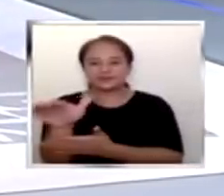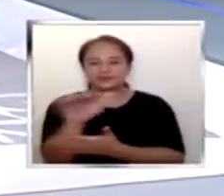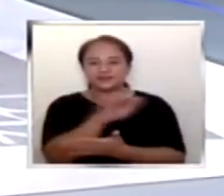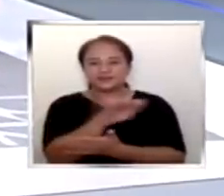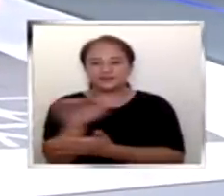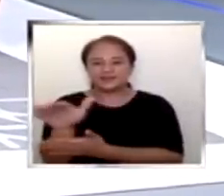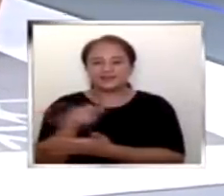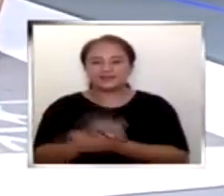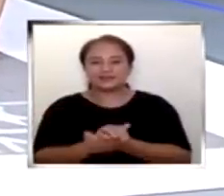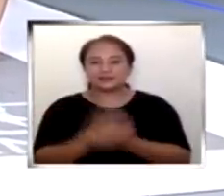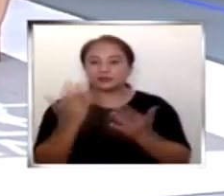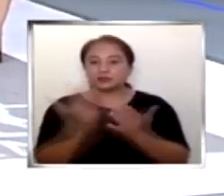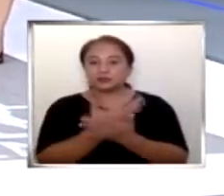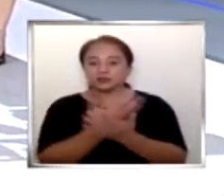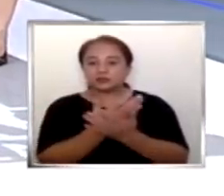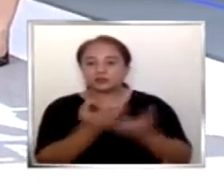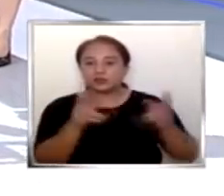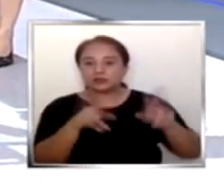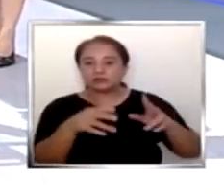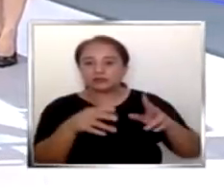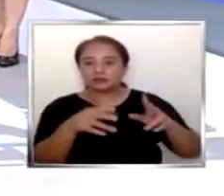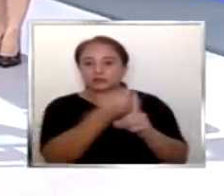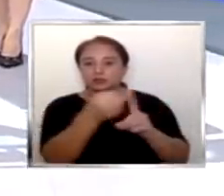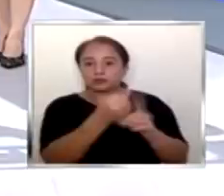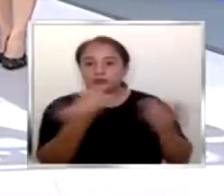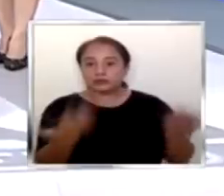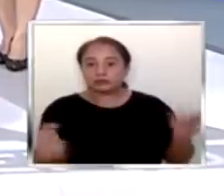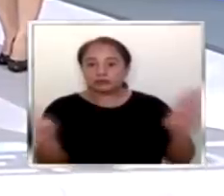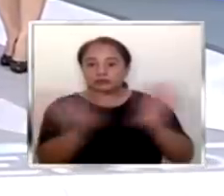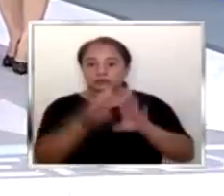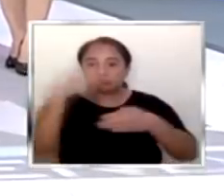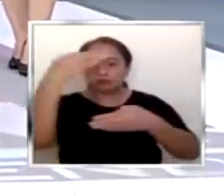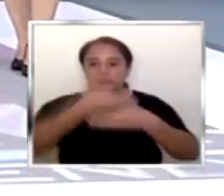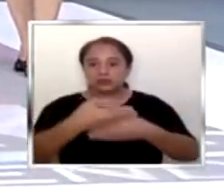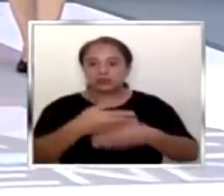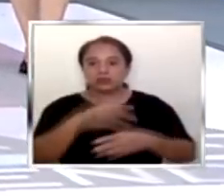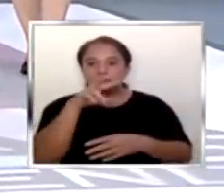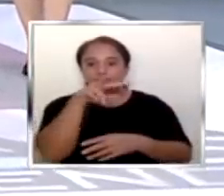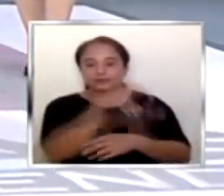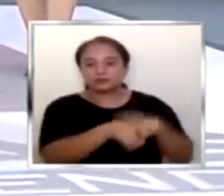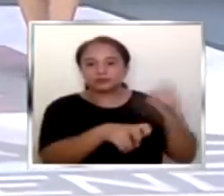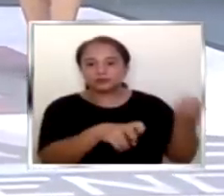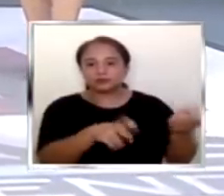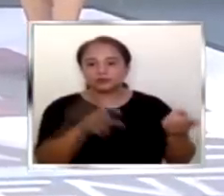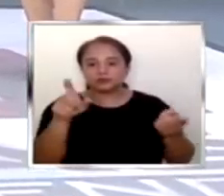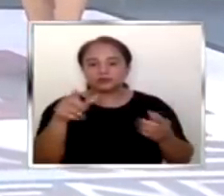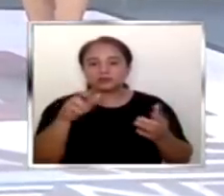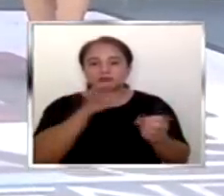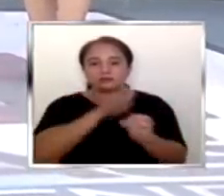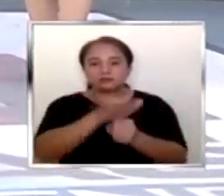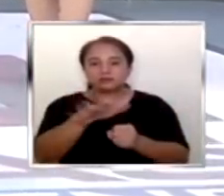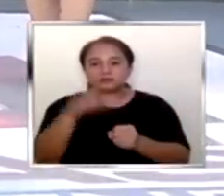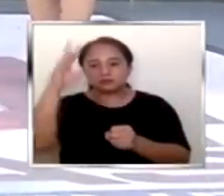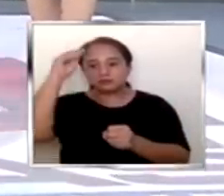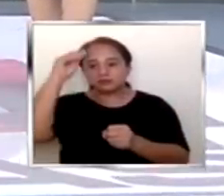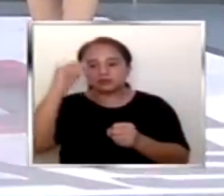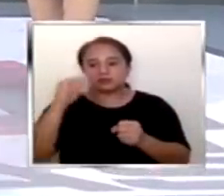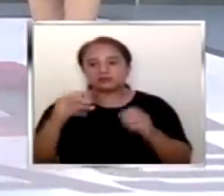Panibagong insidente ng pang-aabuso ngayong may lockdown, bistado ang paggagahasa ng isang lalaki sa kanyang minor de edad na